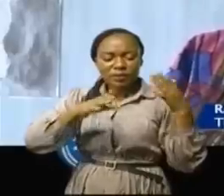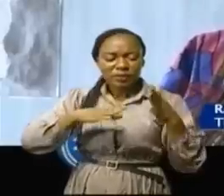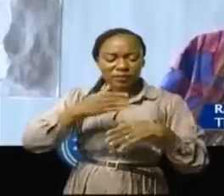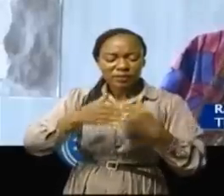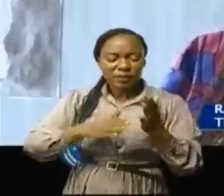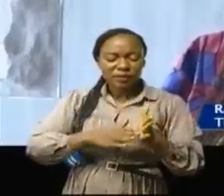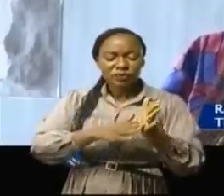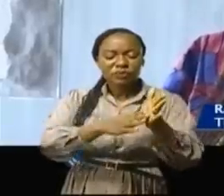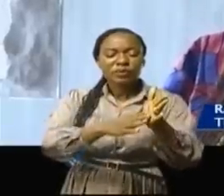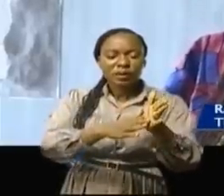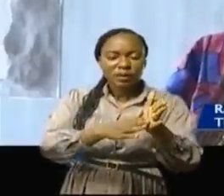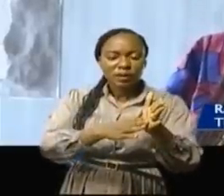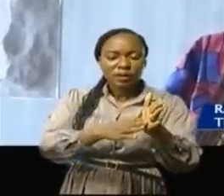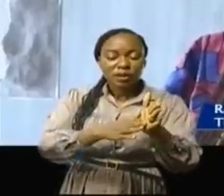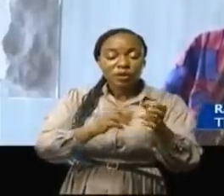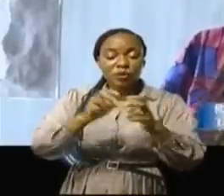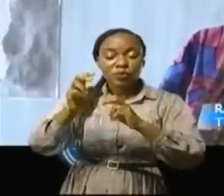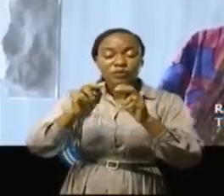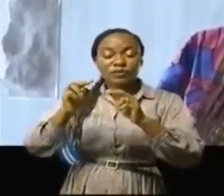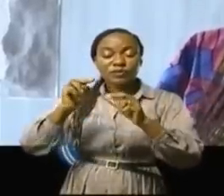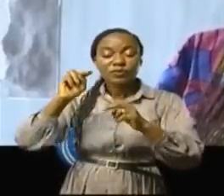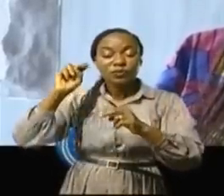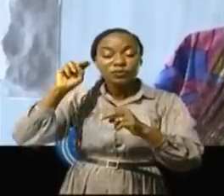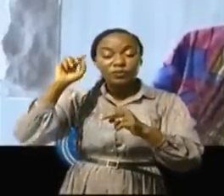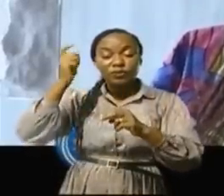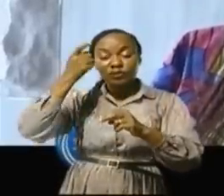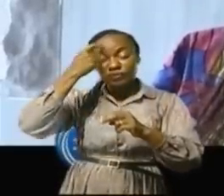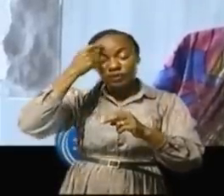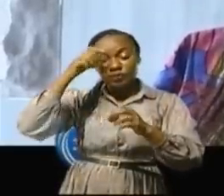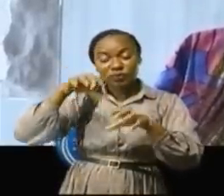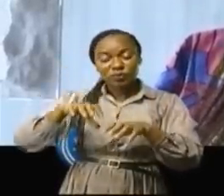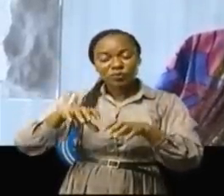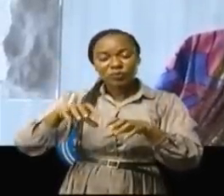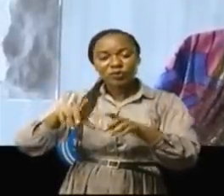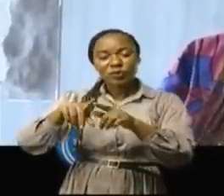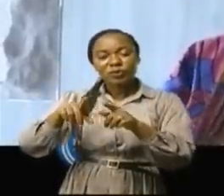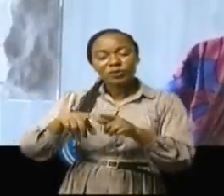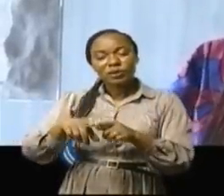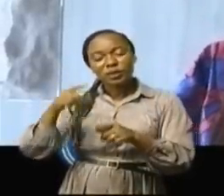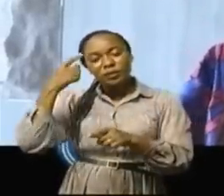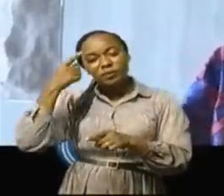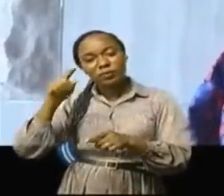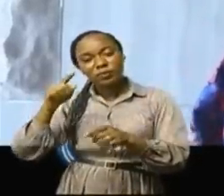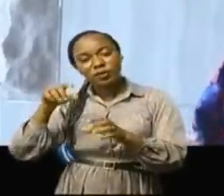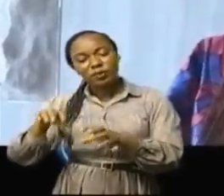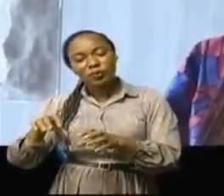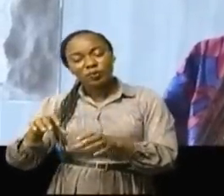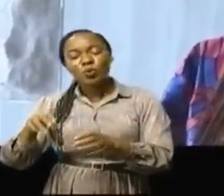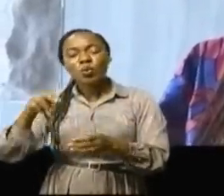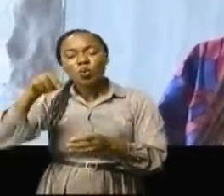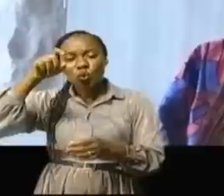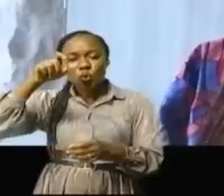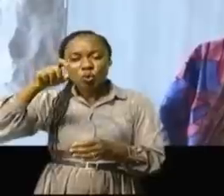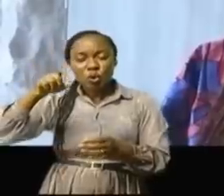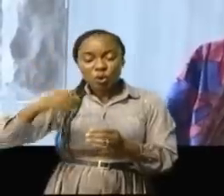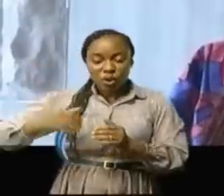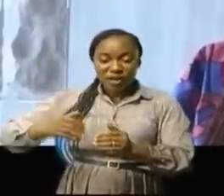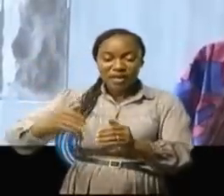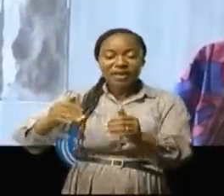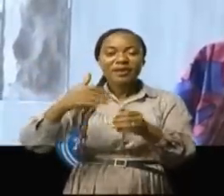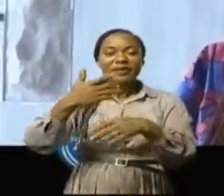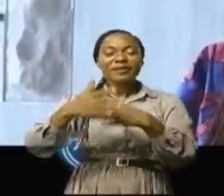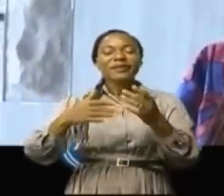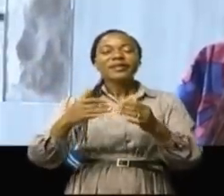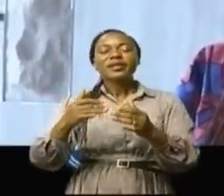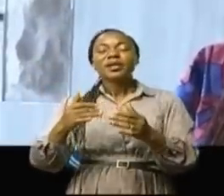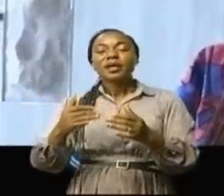au niveau du gouvernement congolais pour que la RDC honore ses engagements et fasse aussi un